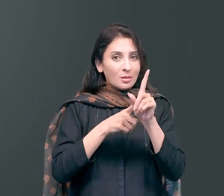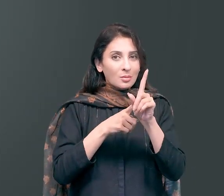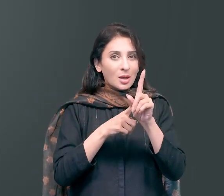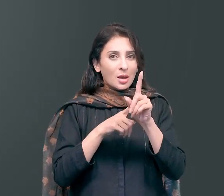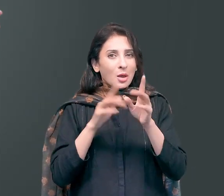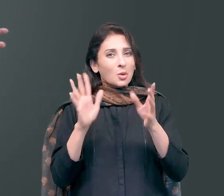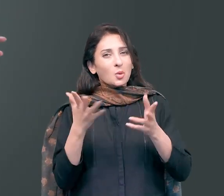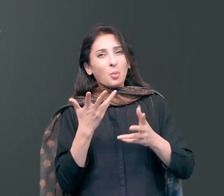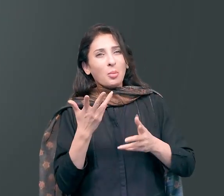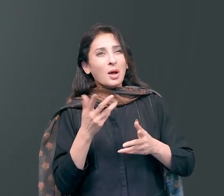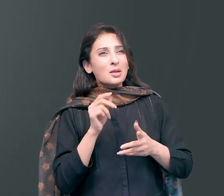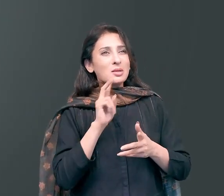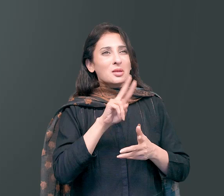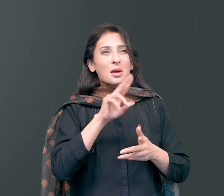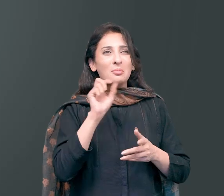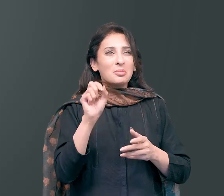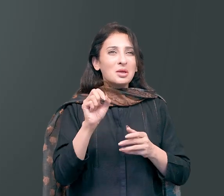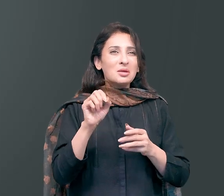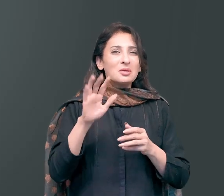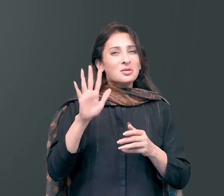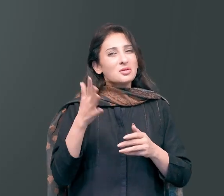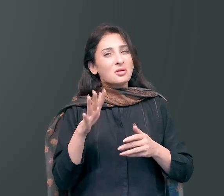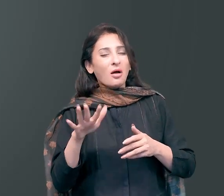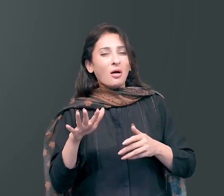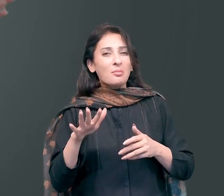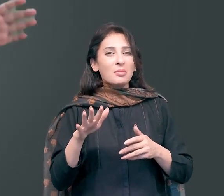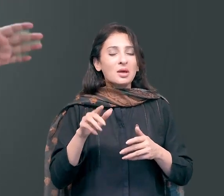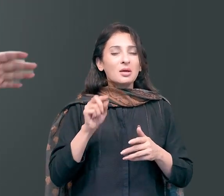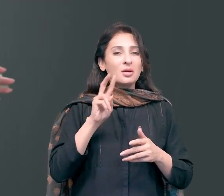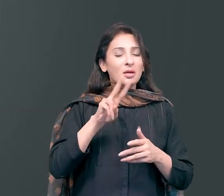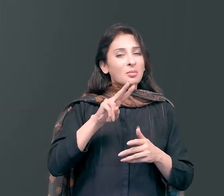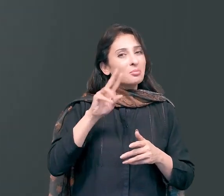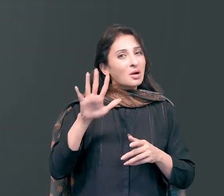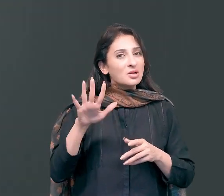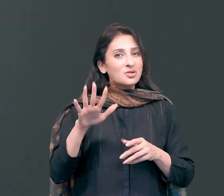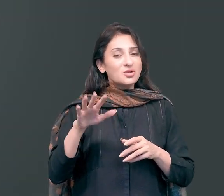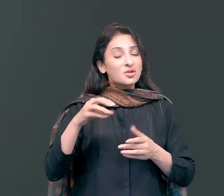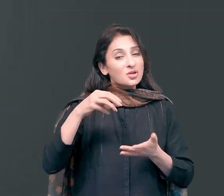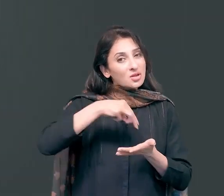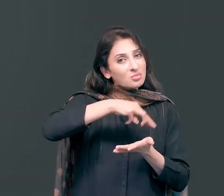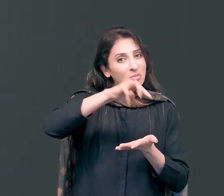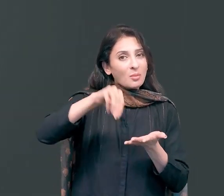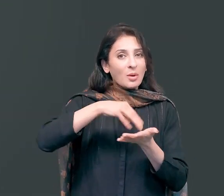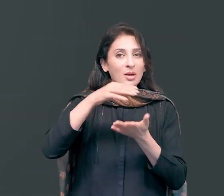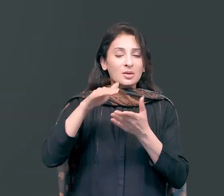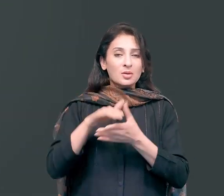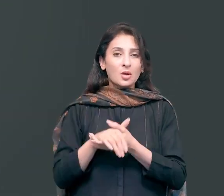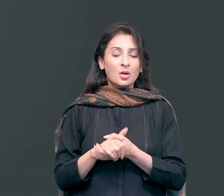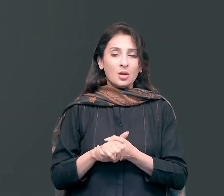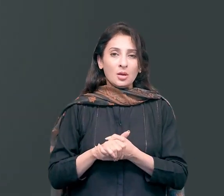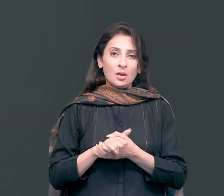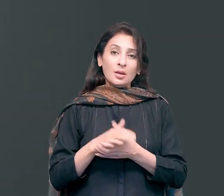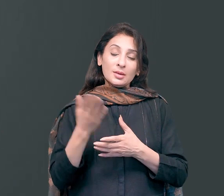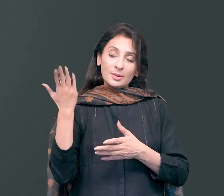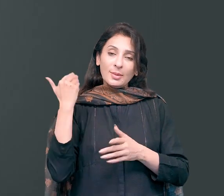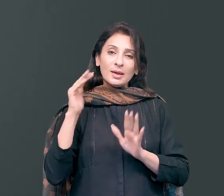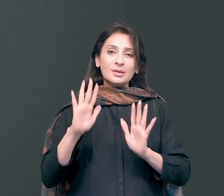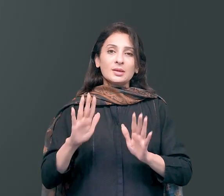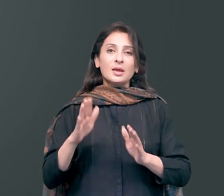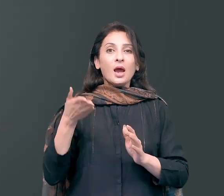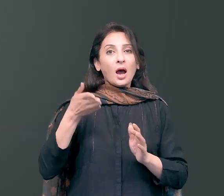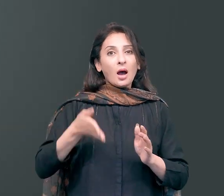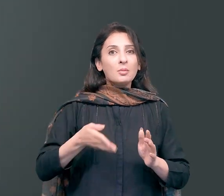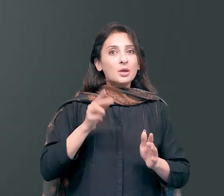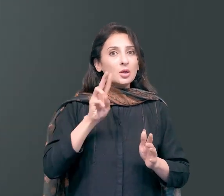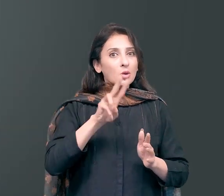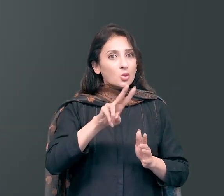200 سے زیادہ ممالک موجود ہیں، تو اس وقت وہ موجود تو تھے لیکن ایک علیحدہ ملک کا سٹیٹس انہوں نے نہیں لیا